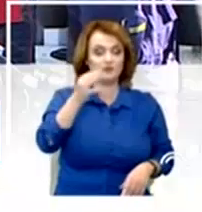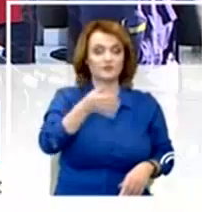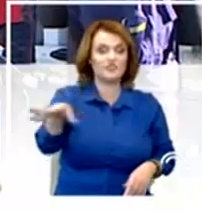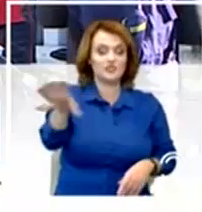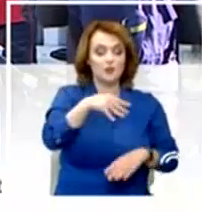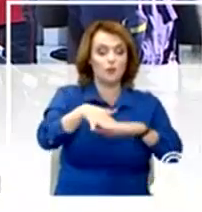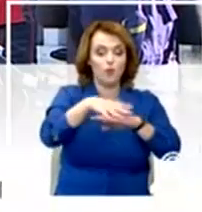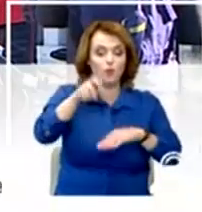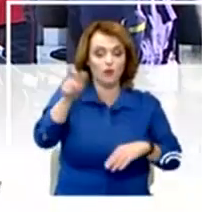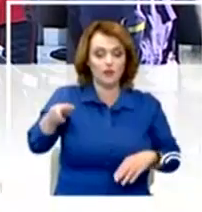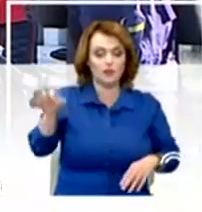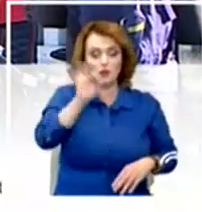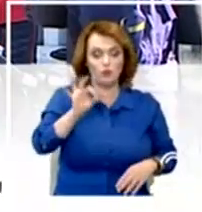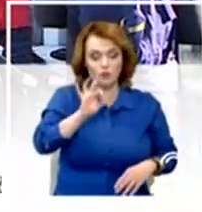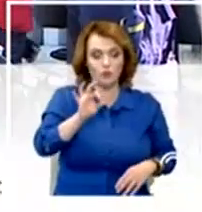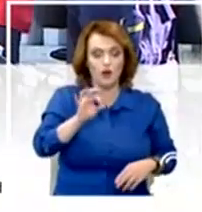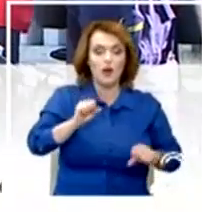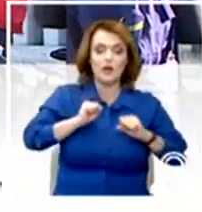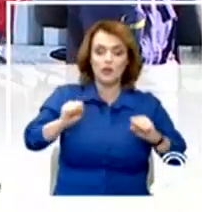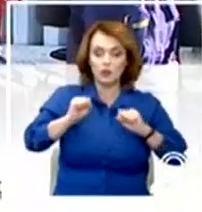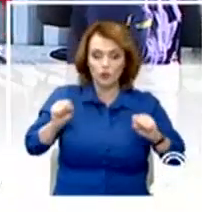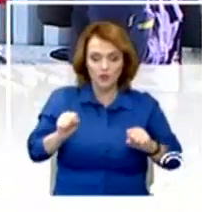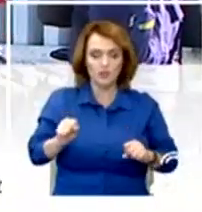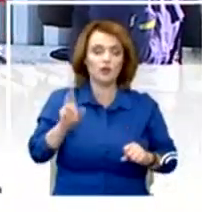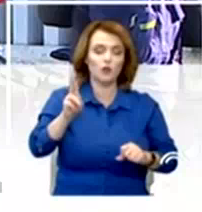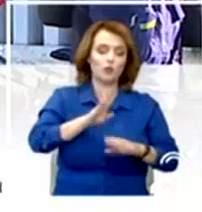populației despre eroii neamului,